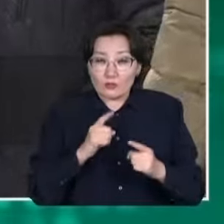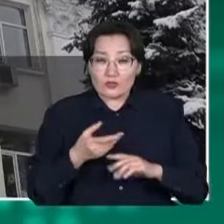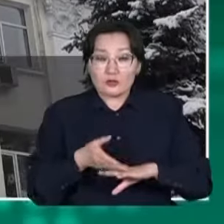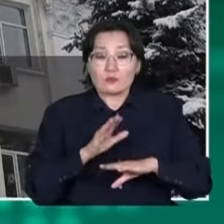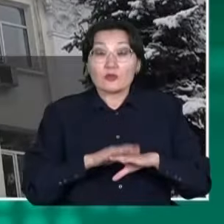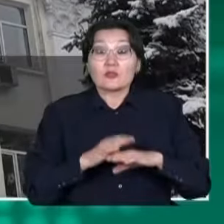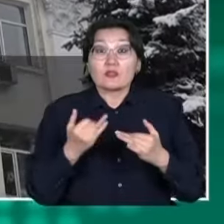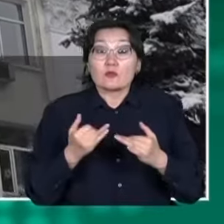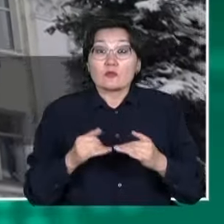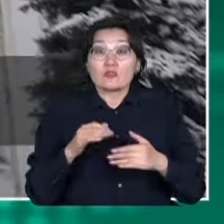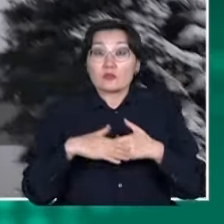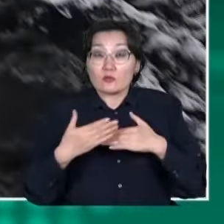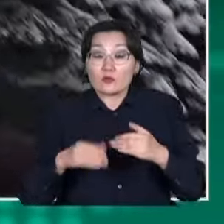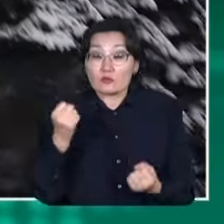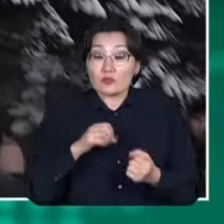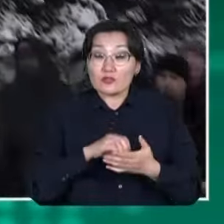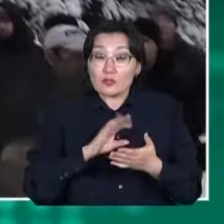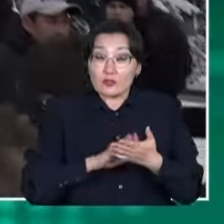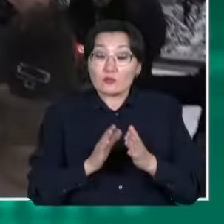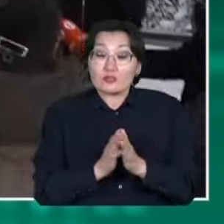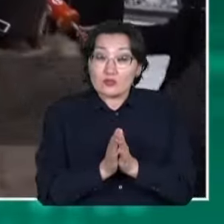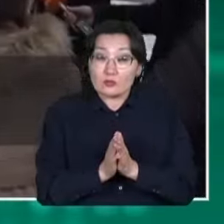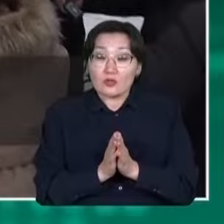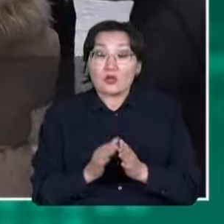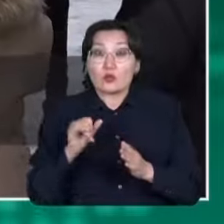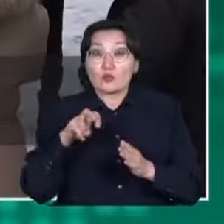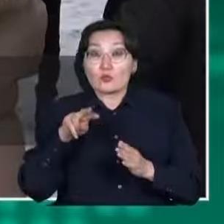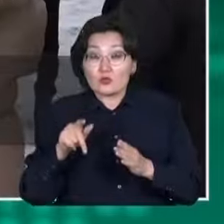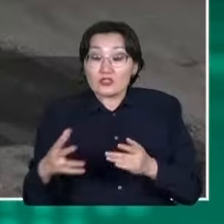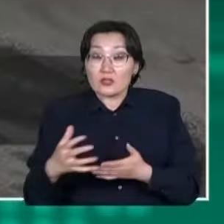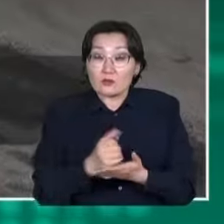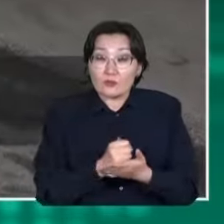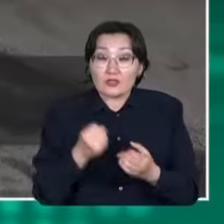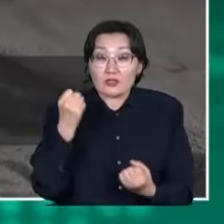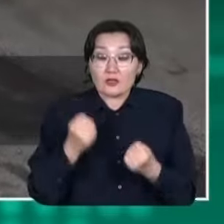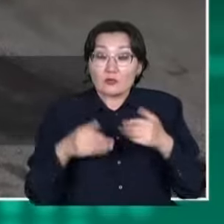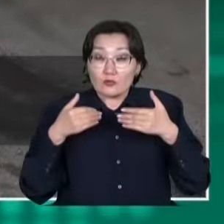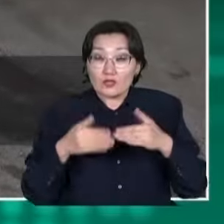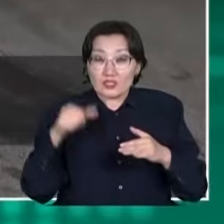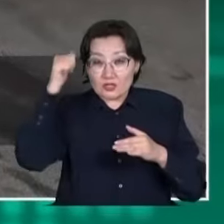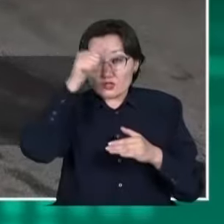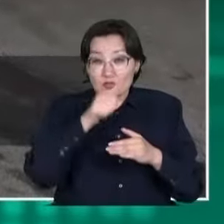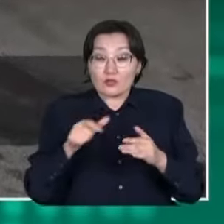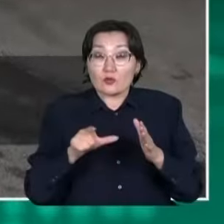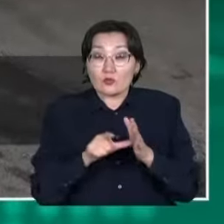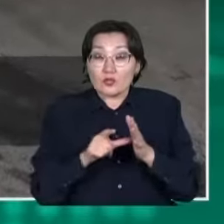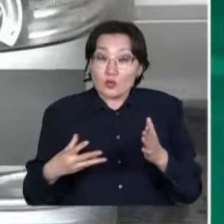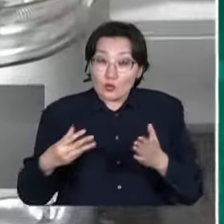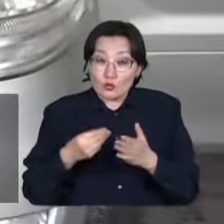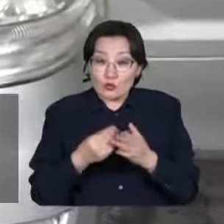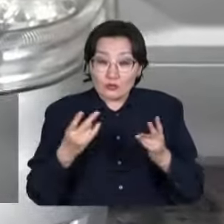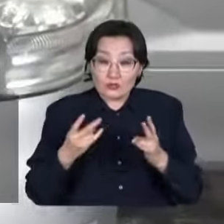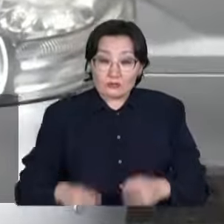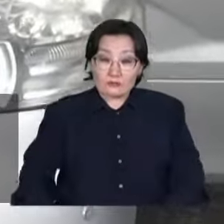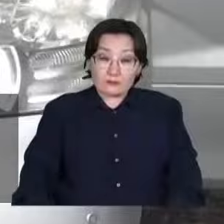Кешіккендер енді көліктерін тіркеуге қоюға өтініш білдірсе, өтел алым мен көліктің шыққан жылына қарай жарна төлеу керек.